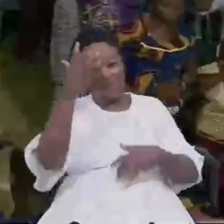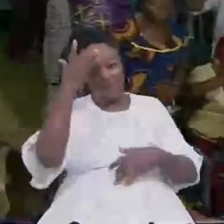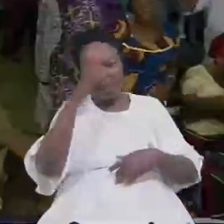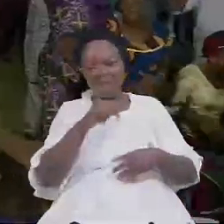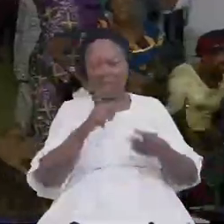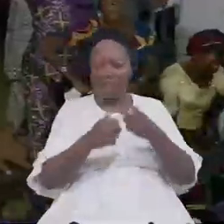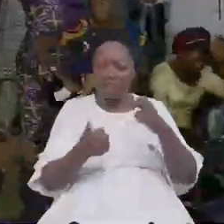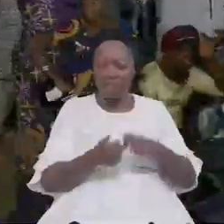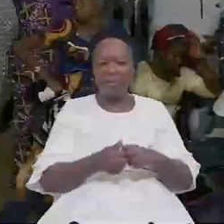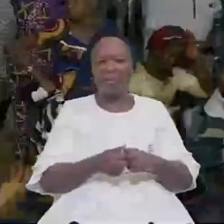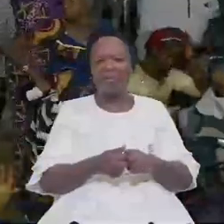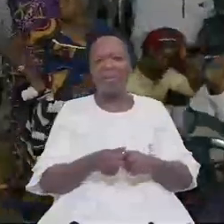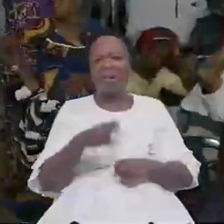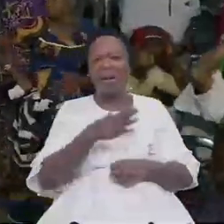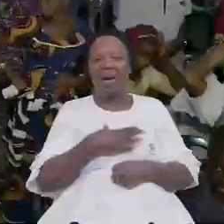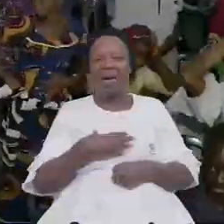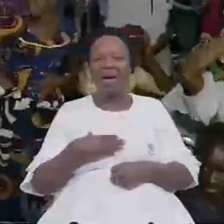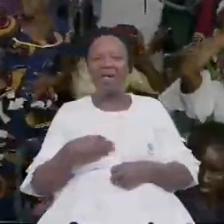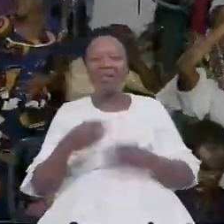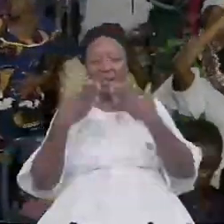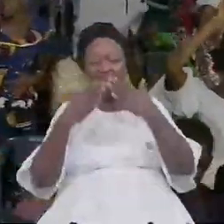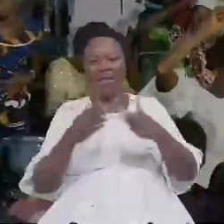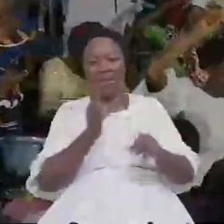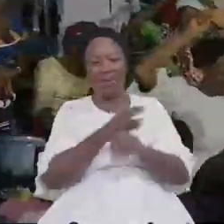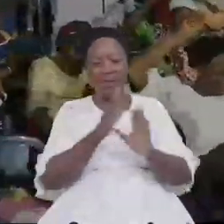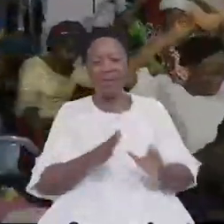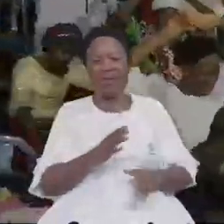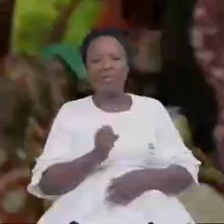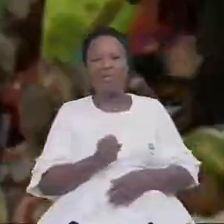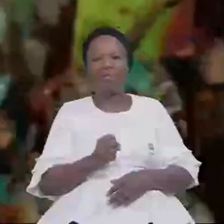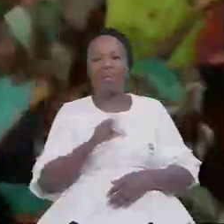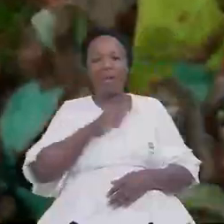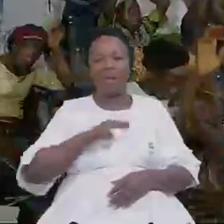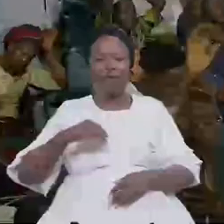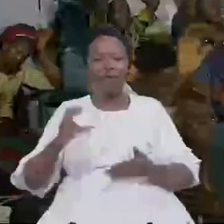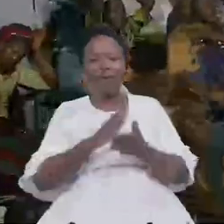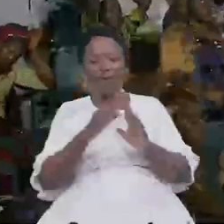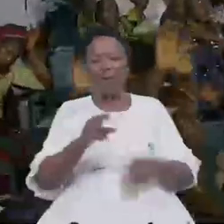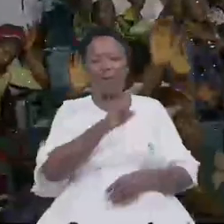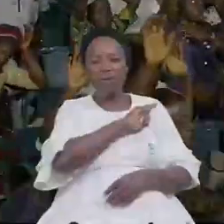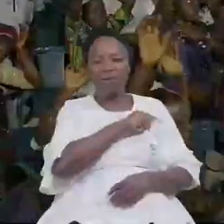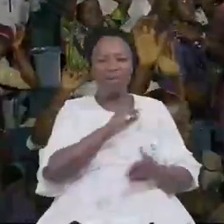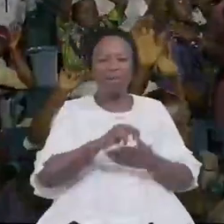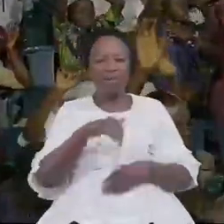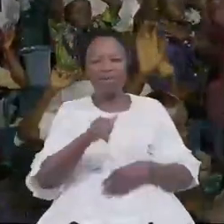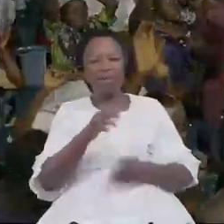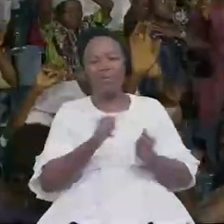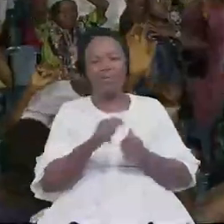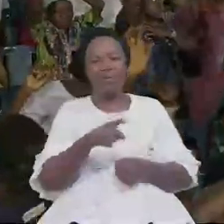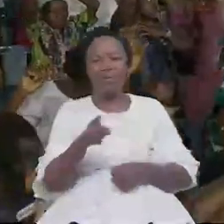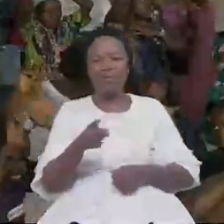mal. Merci, conseiller. Parce qu'il faut des surveillants